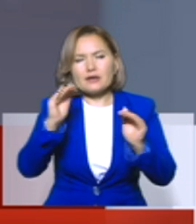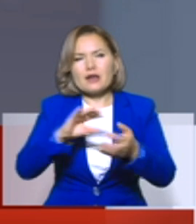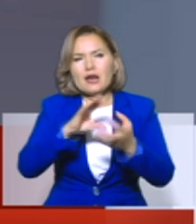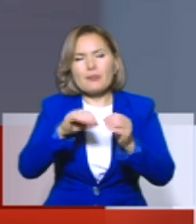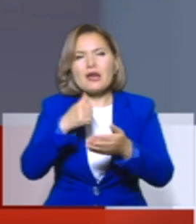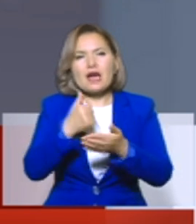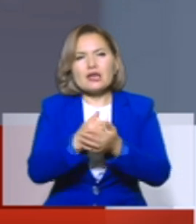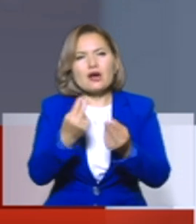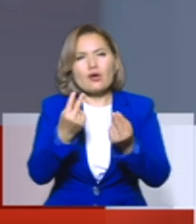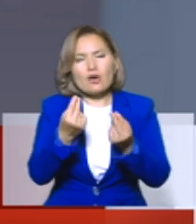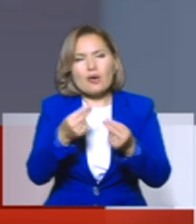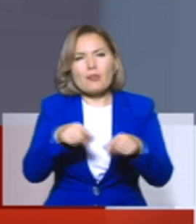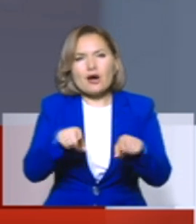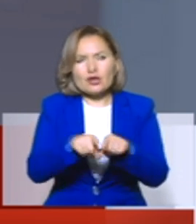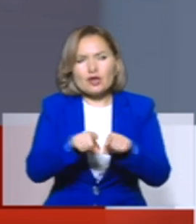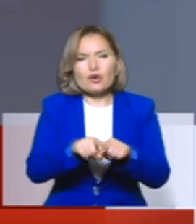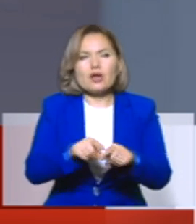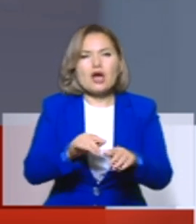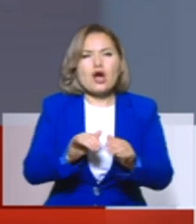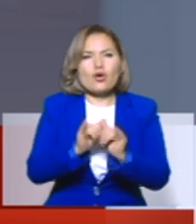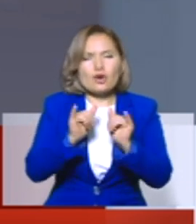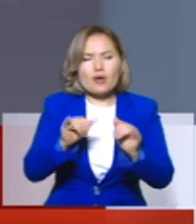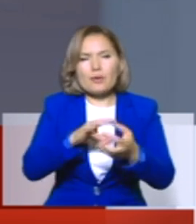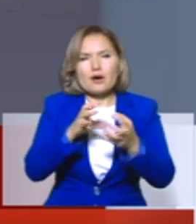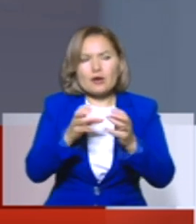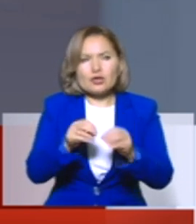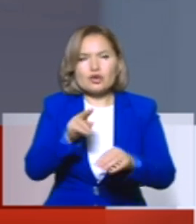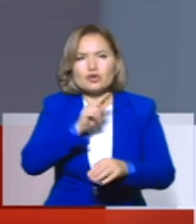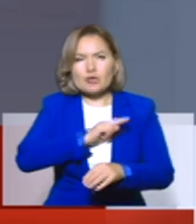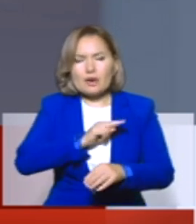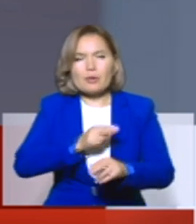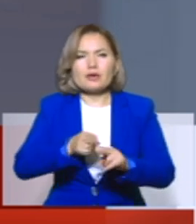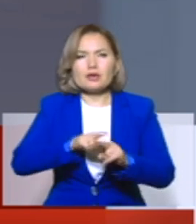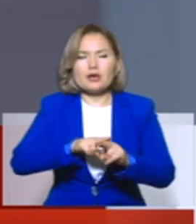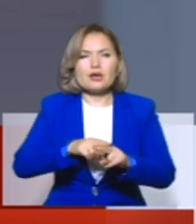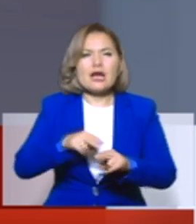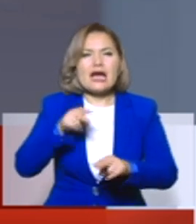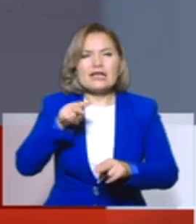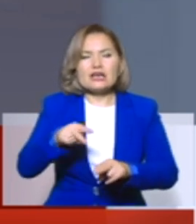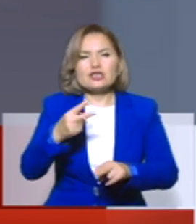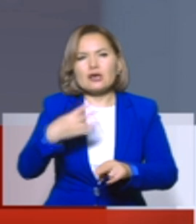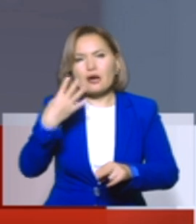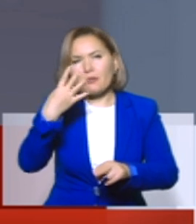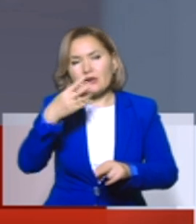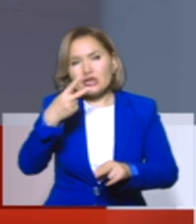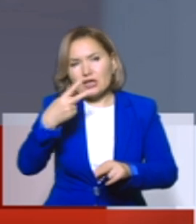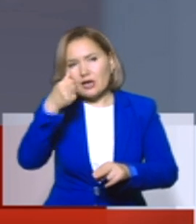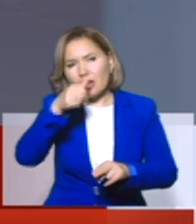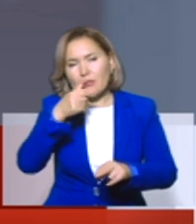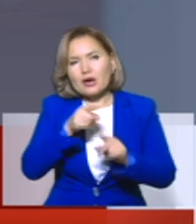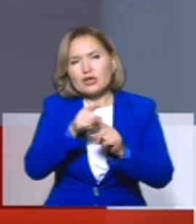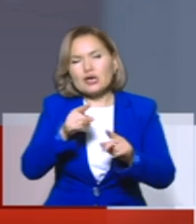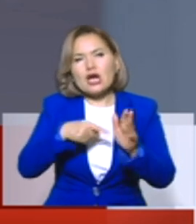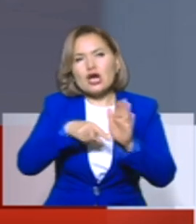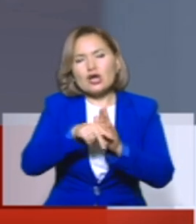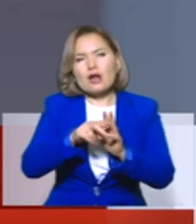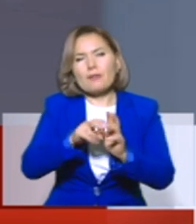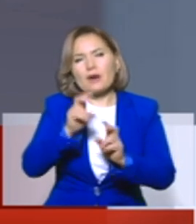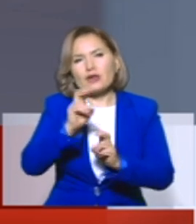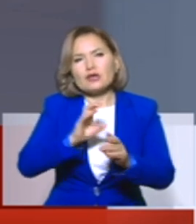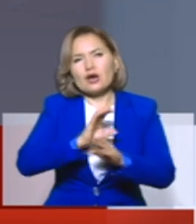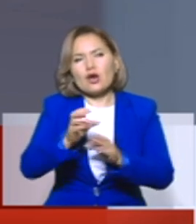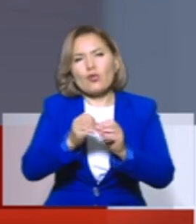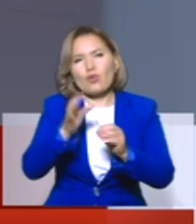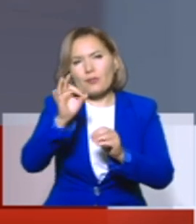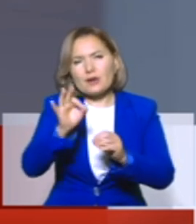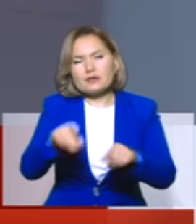негізгі қорларды дамыту әрі орнын толтыру үшін жеткіліксіз. Бұл ретте 2022 жылы жалпы ішкі өнімнің 15%-дан